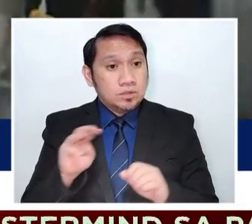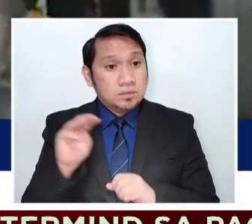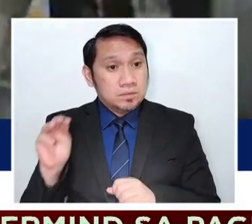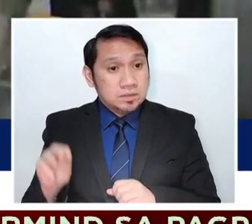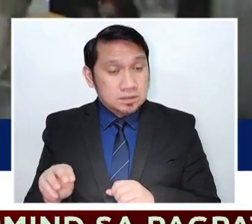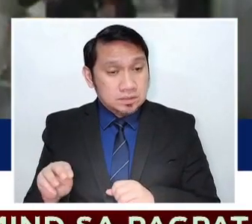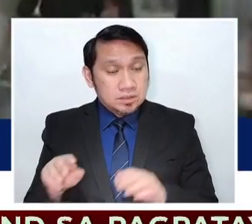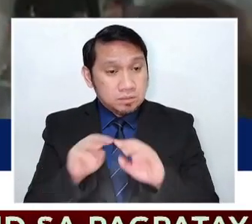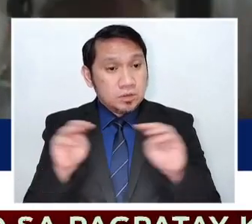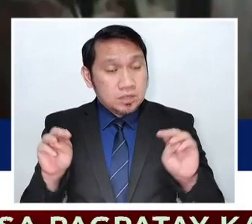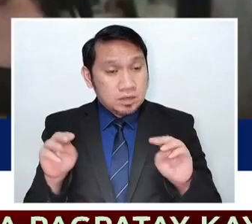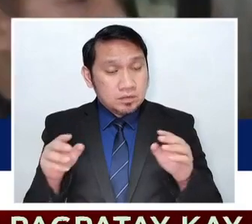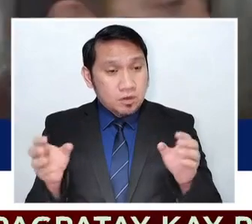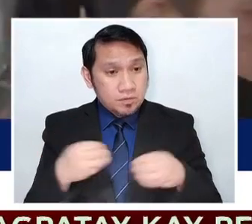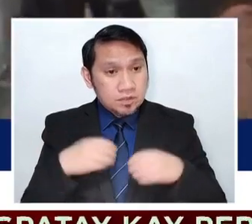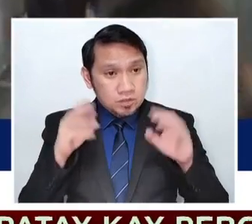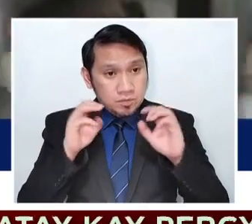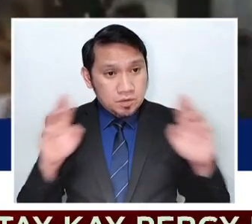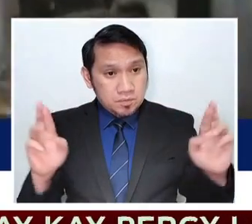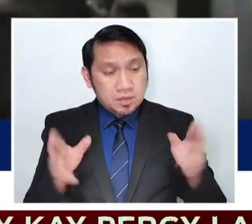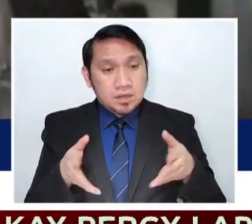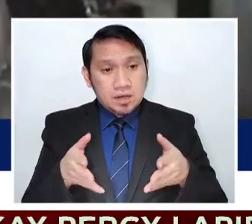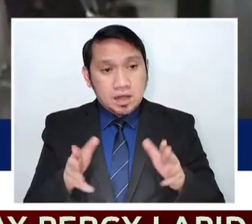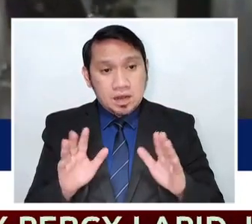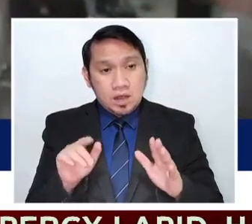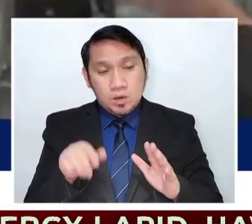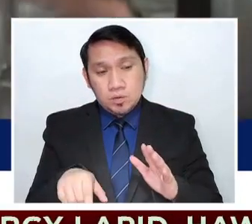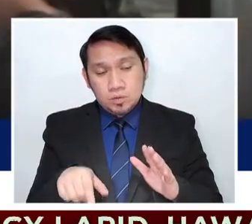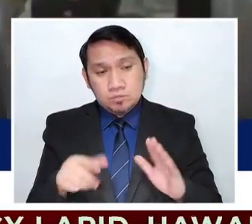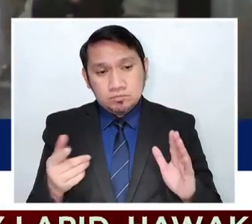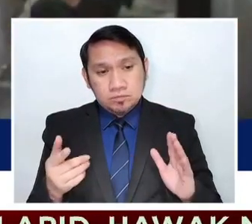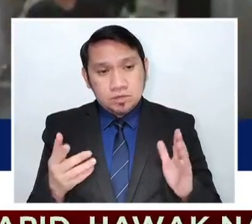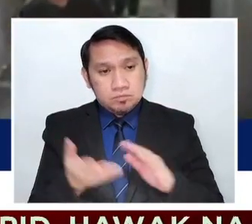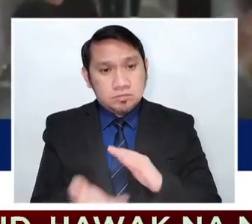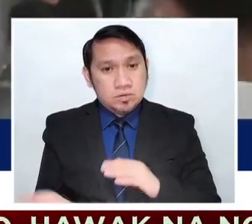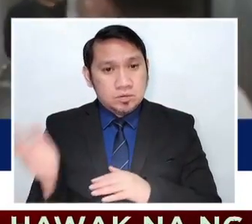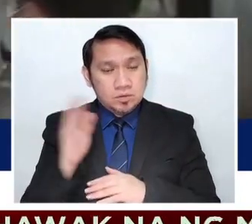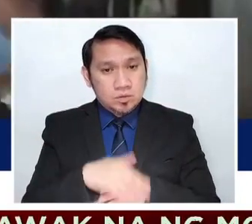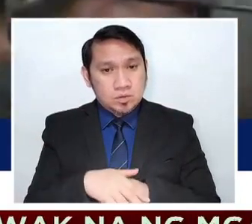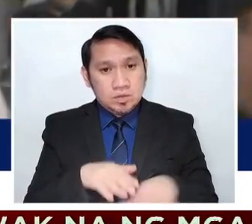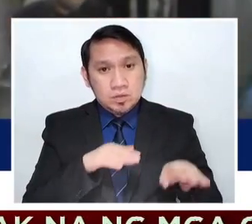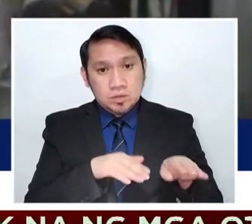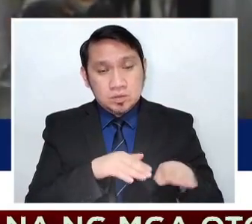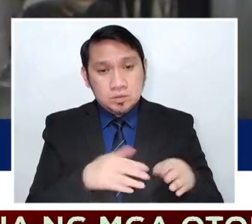ay pinapayagan ang overnight. Habang gumagabi ay mas lalong buibigat ang trapiko dito